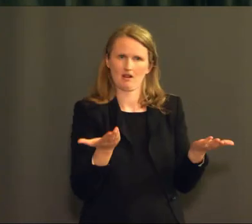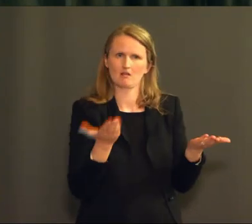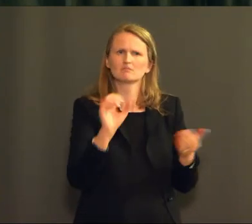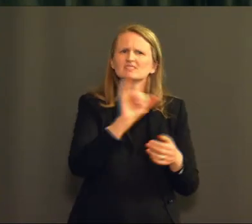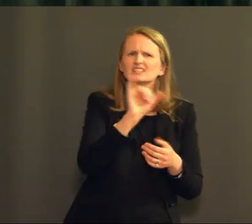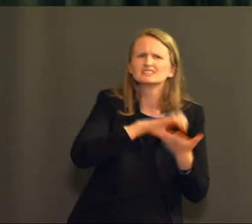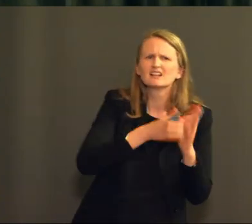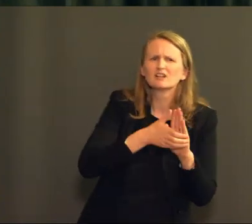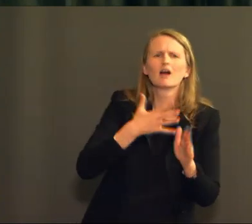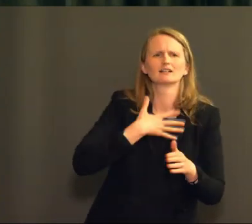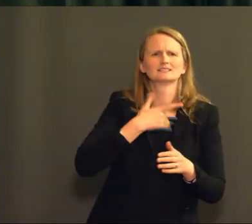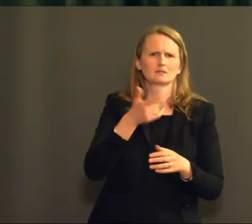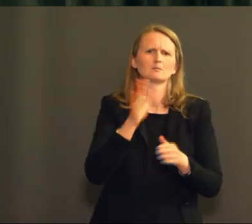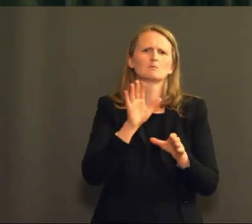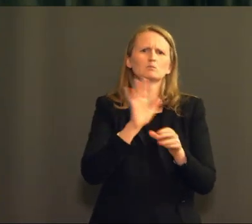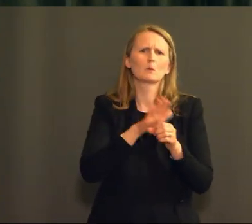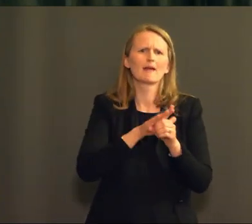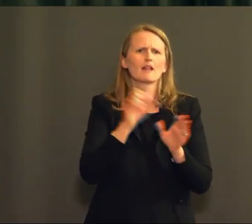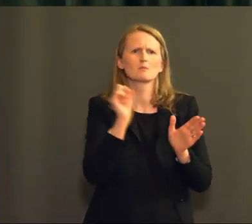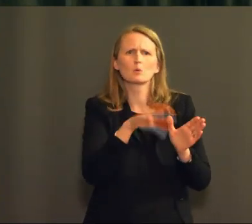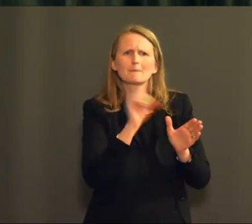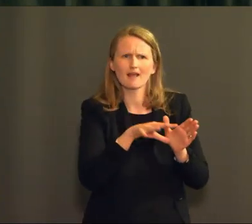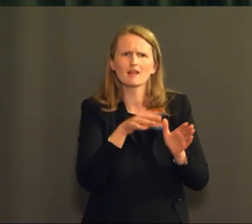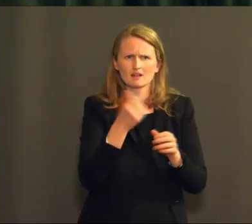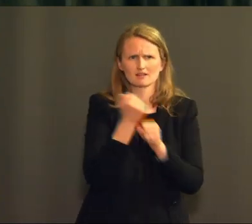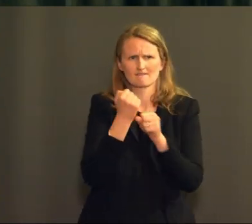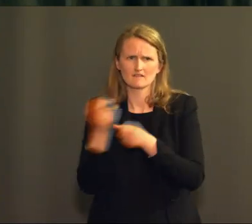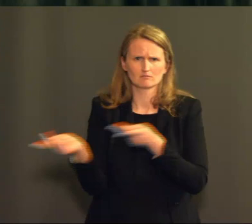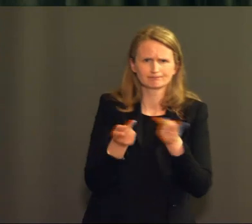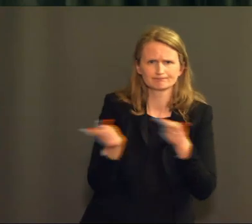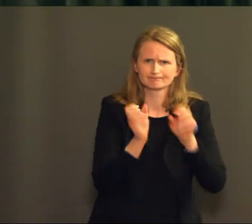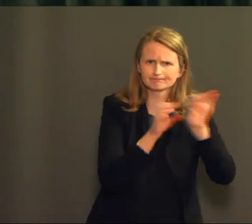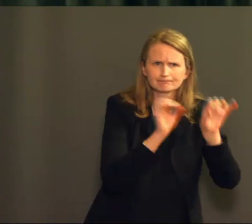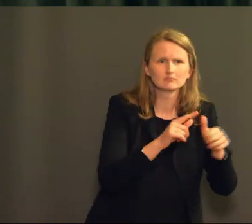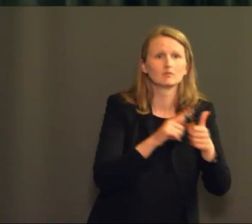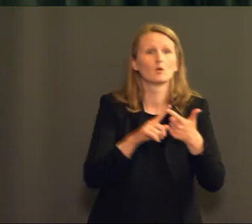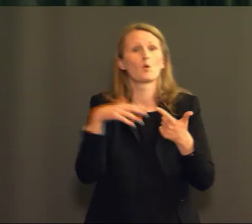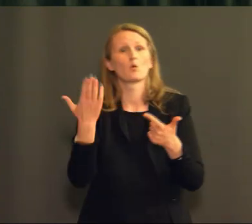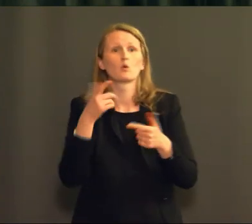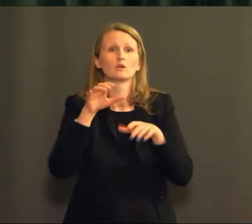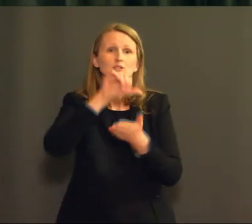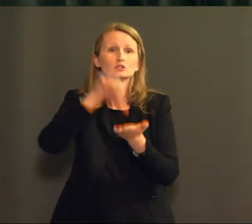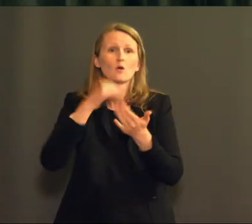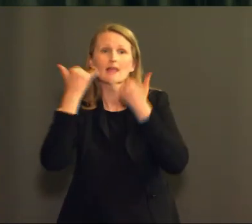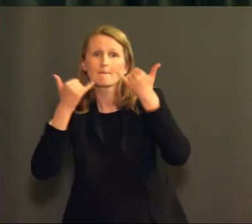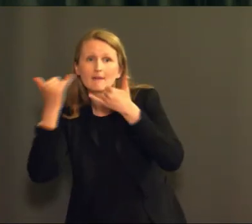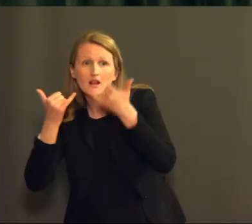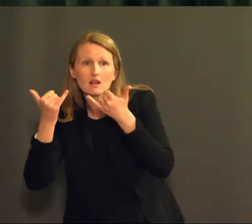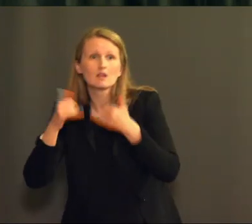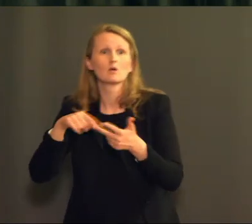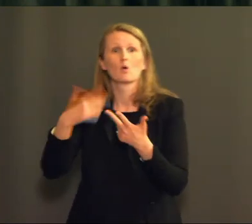centres d'appel ou encore des prestations dans des activités d'emballage. Là aussi, ça vaudrait la